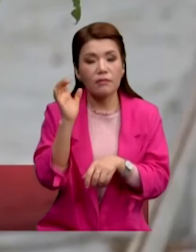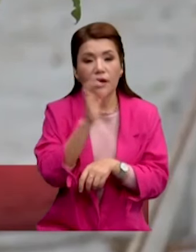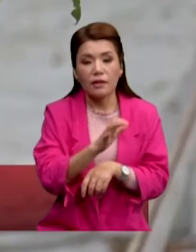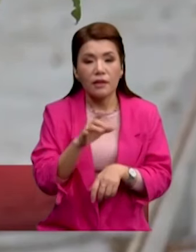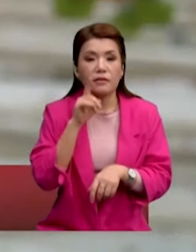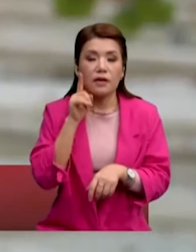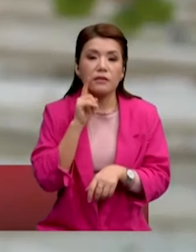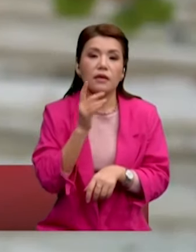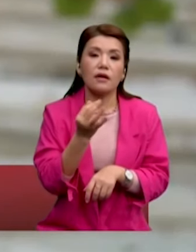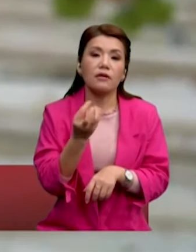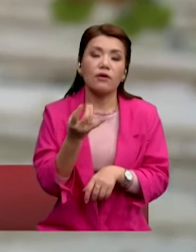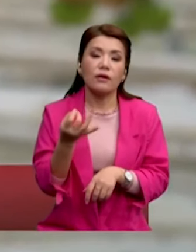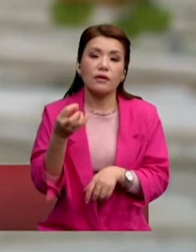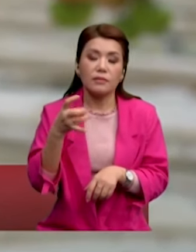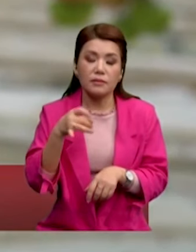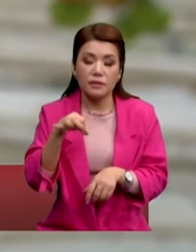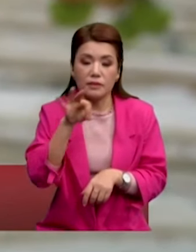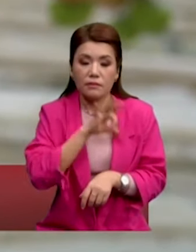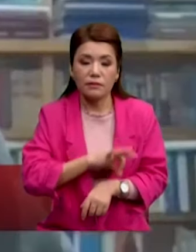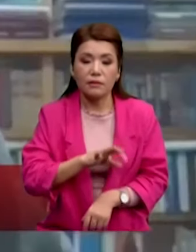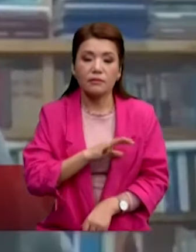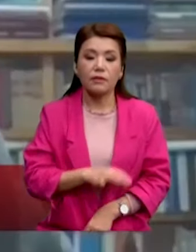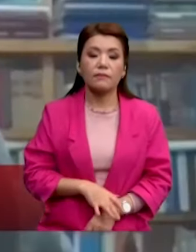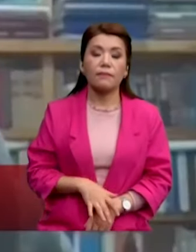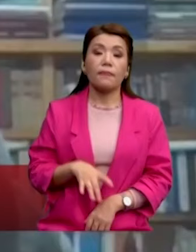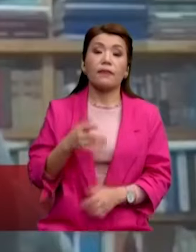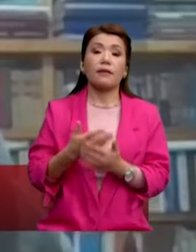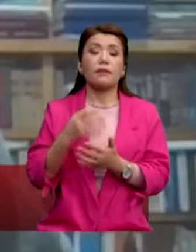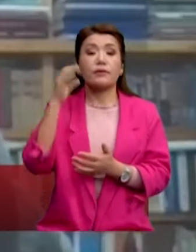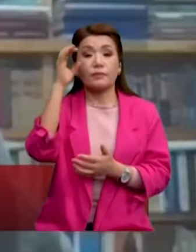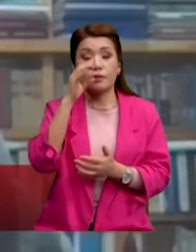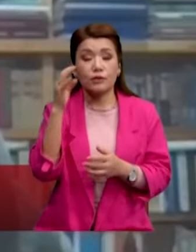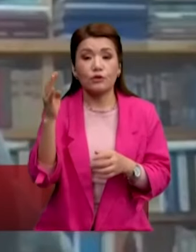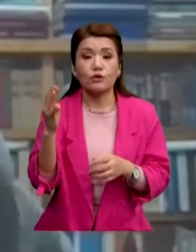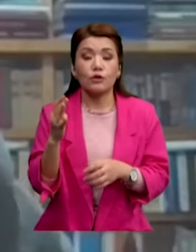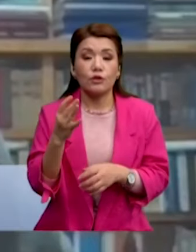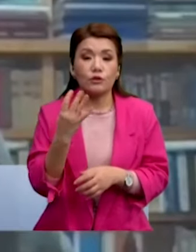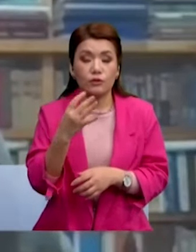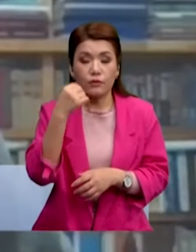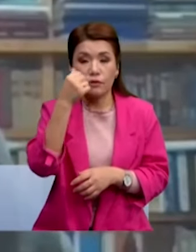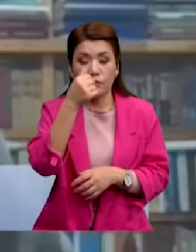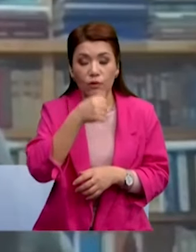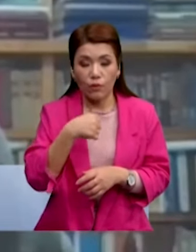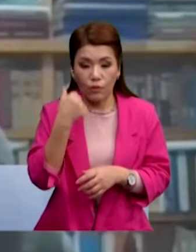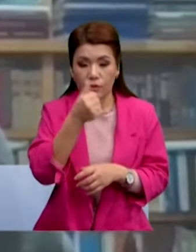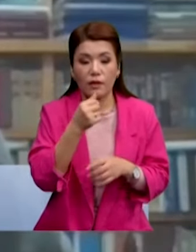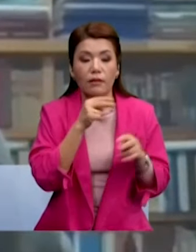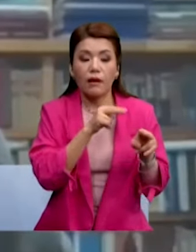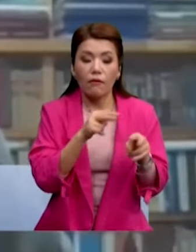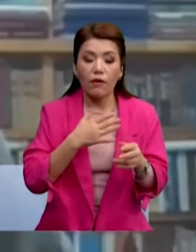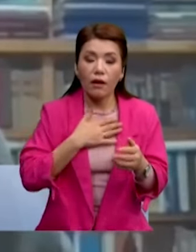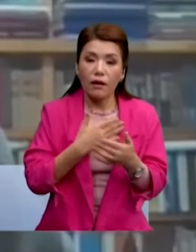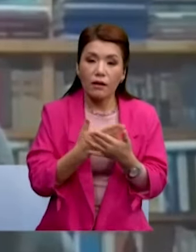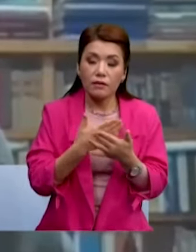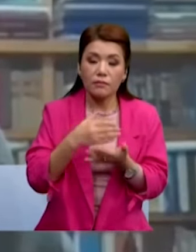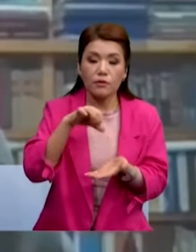жасыл агроэкспресс жобасы да қолға алынған. Узбекистан вот уже четвертый год является страной-наблюдателем, довольно активно